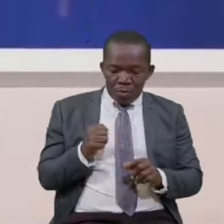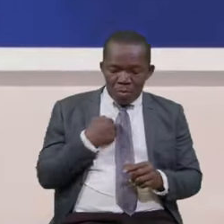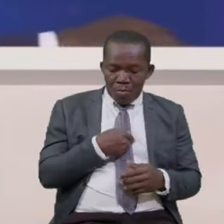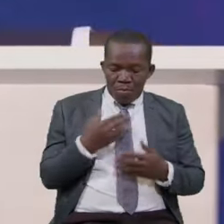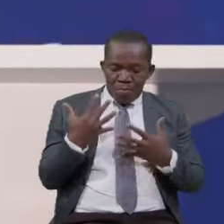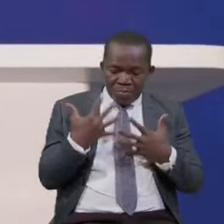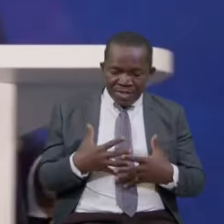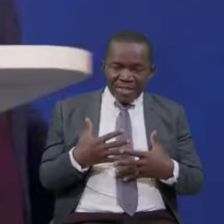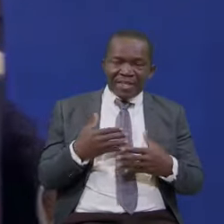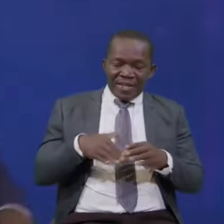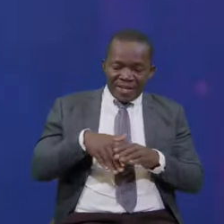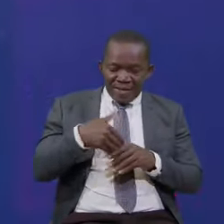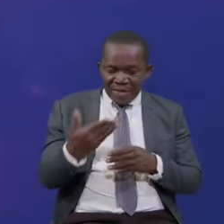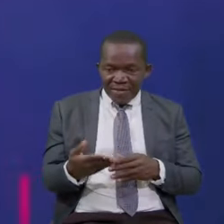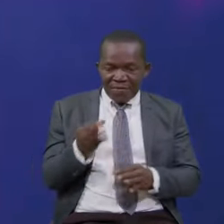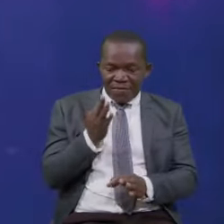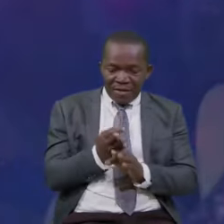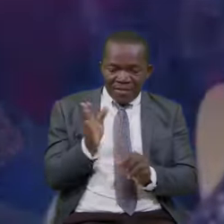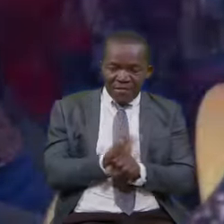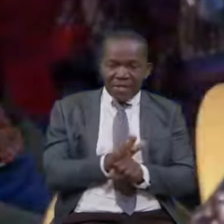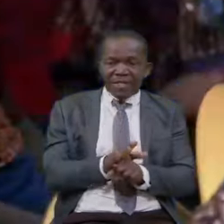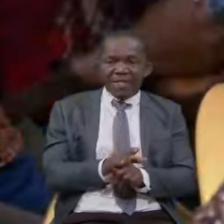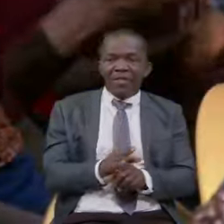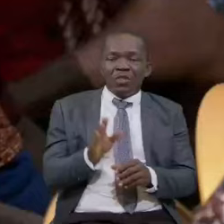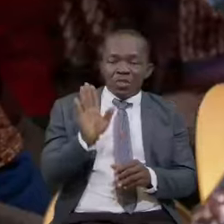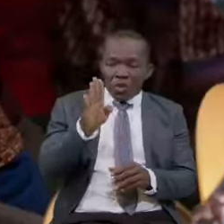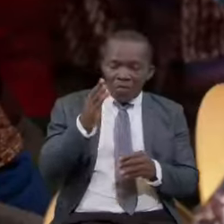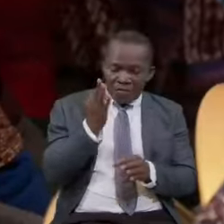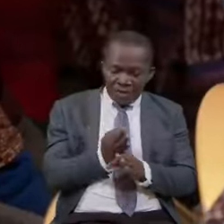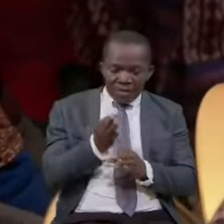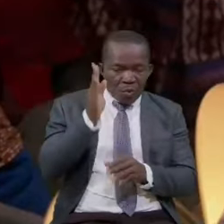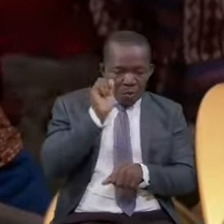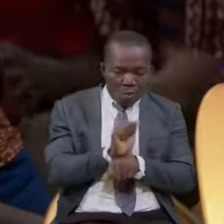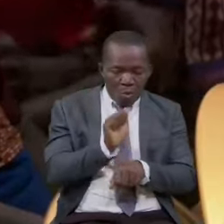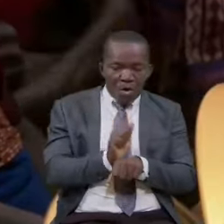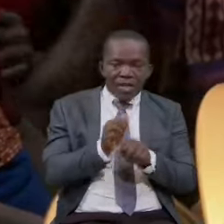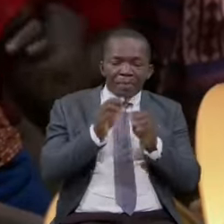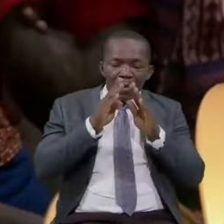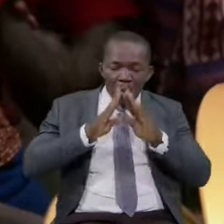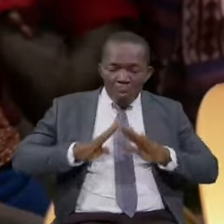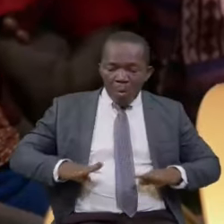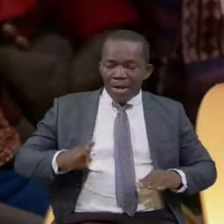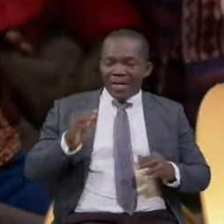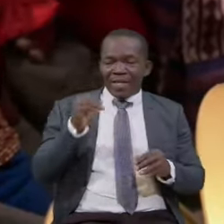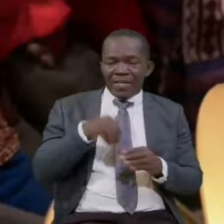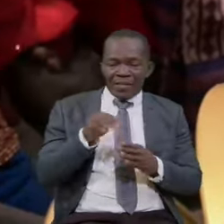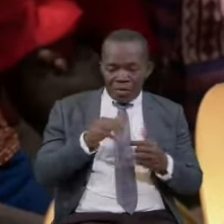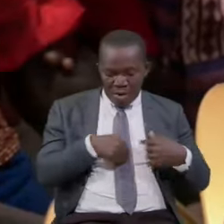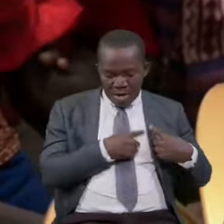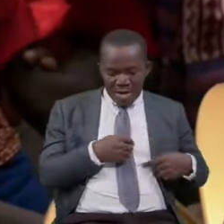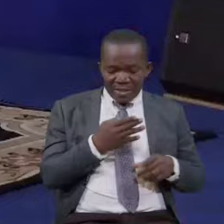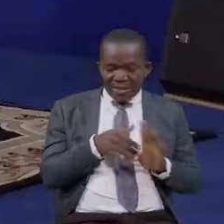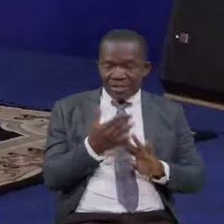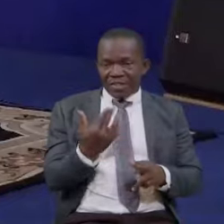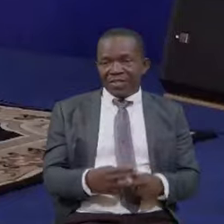silencieusement votre foi va continuer à agir au nom de Jésus vous êtes